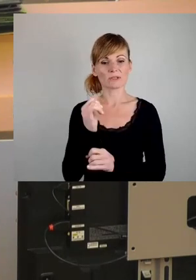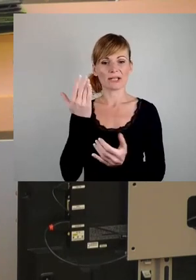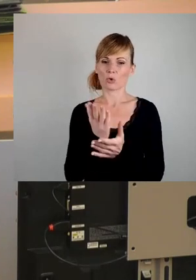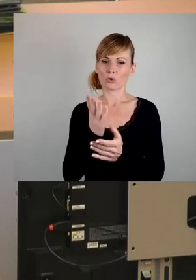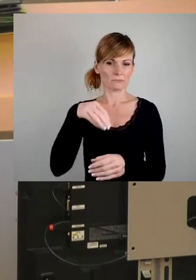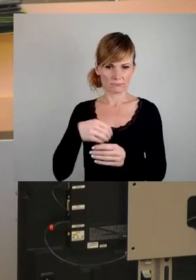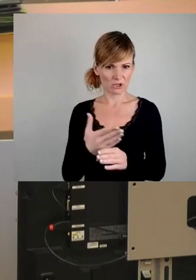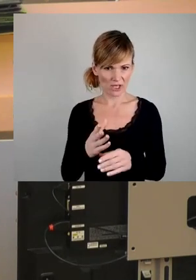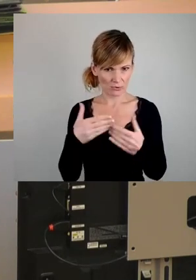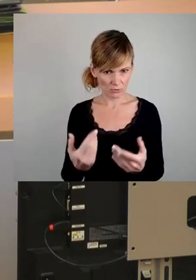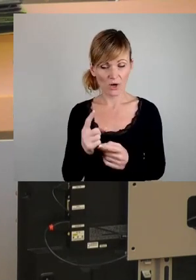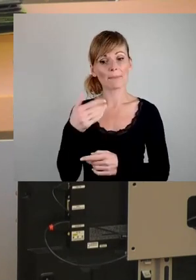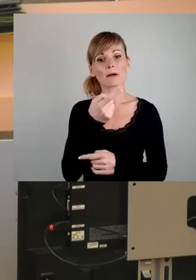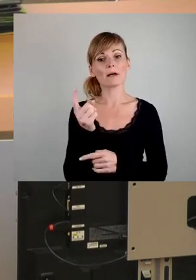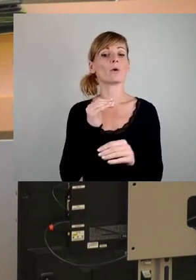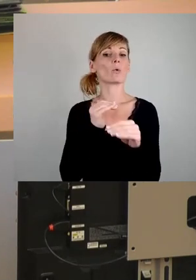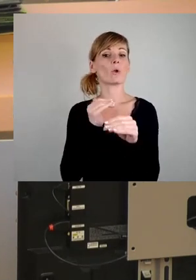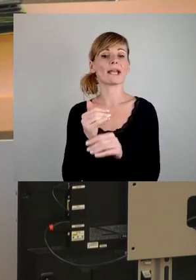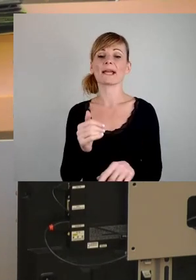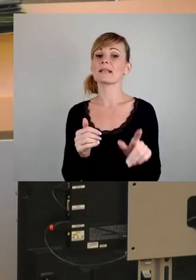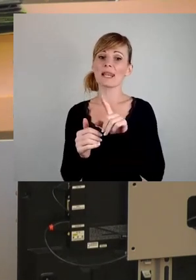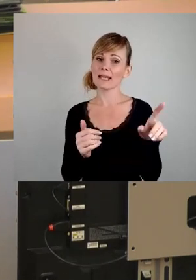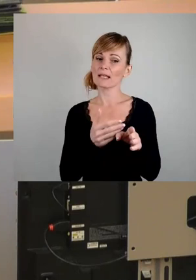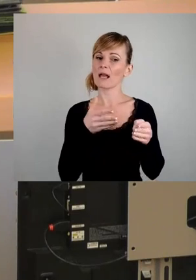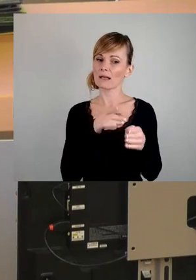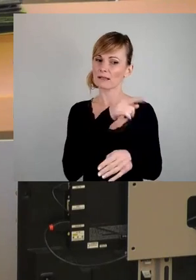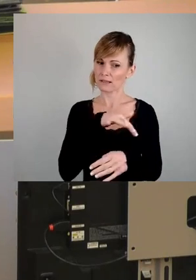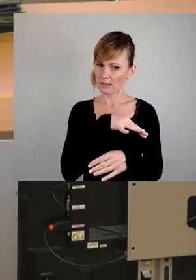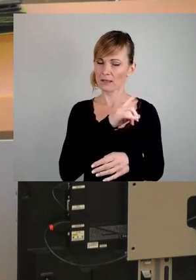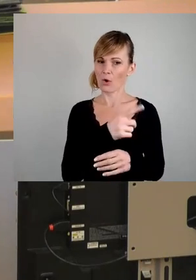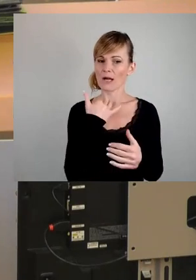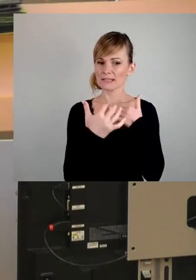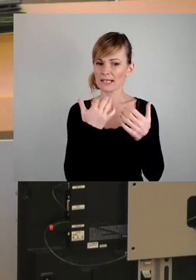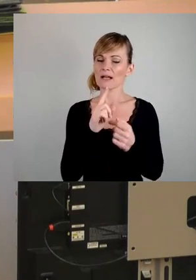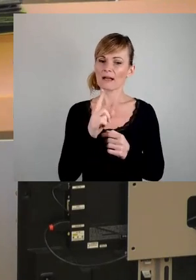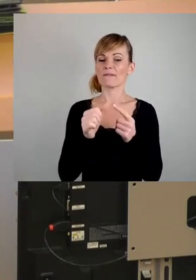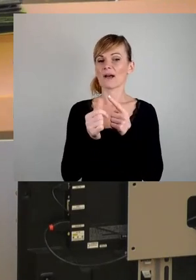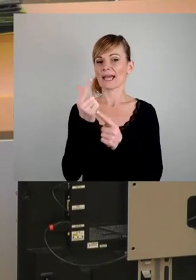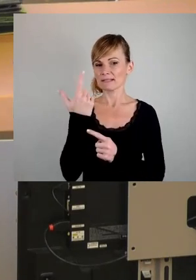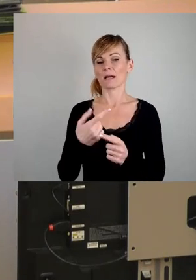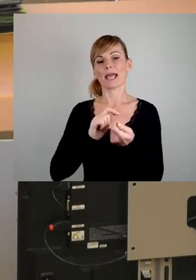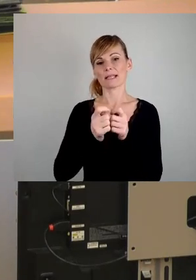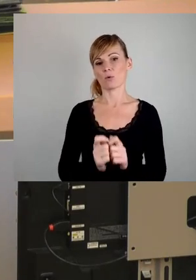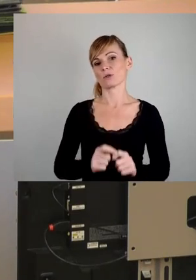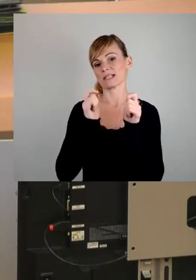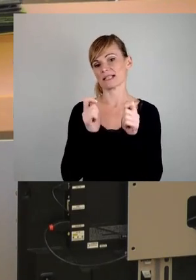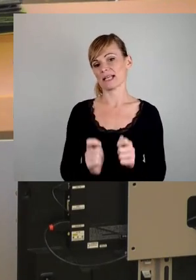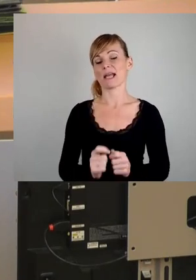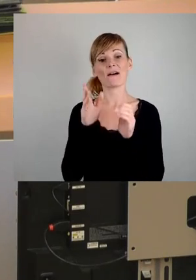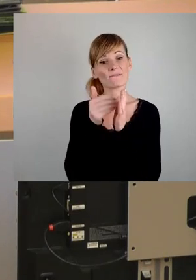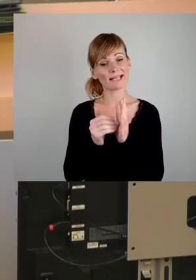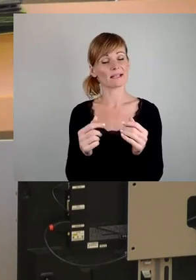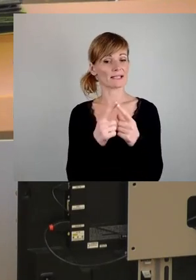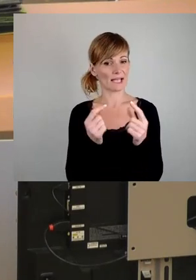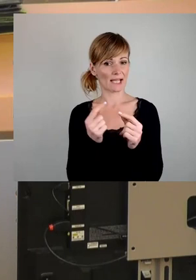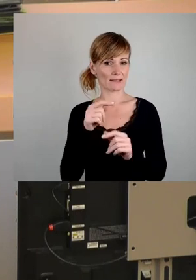noch hören von den Kollegen von den Linken, dafür, dass weitere Änderungsanträge kommen, die noch weitere Ticketmodelle wünschen. Grundsätzlich hat